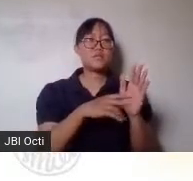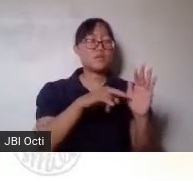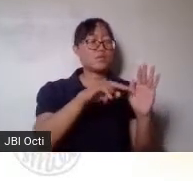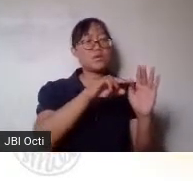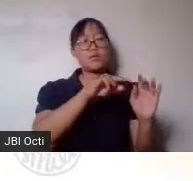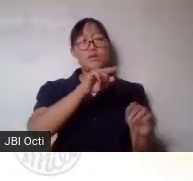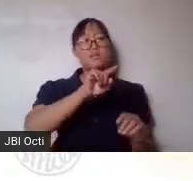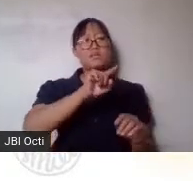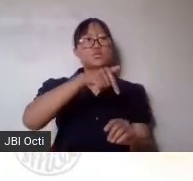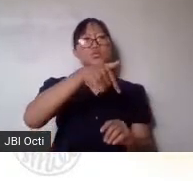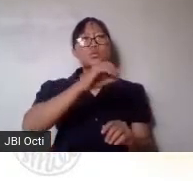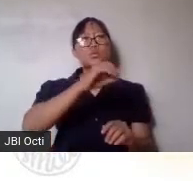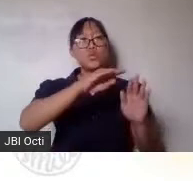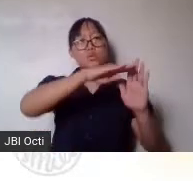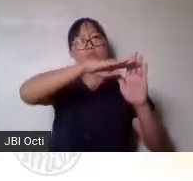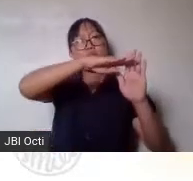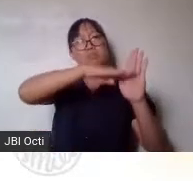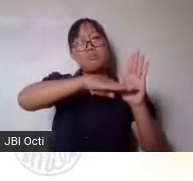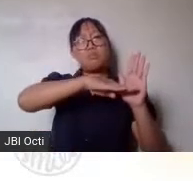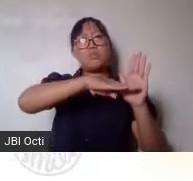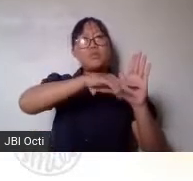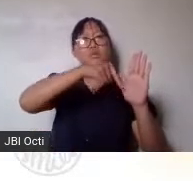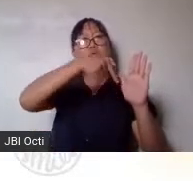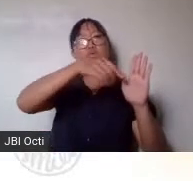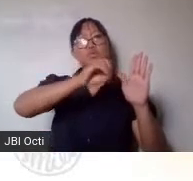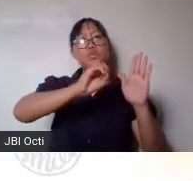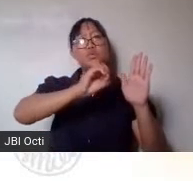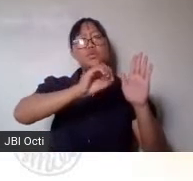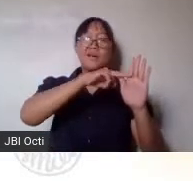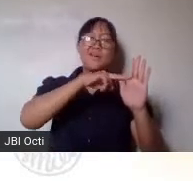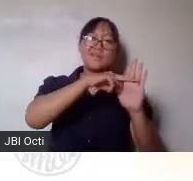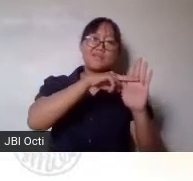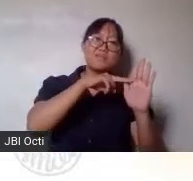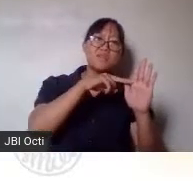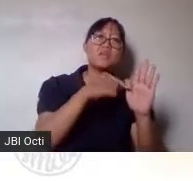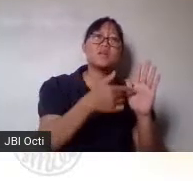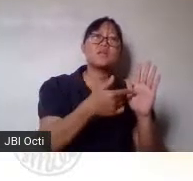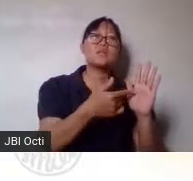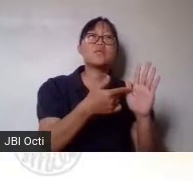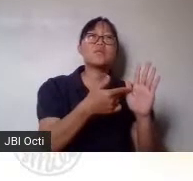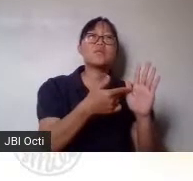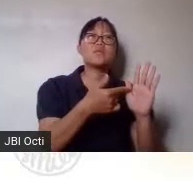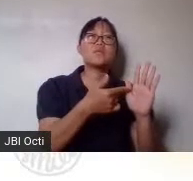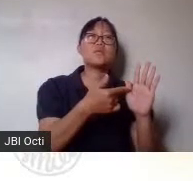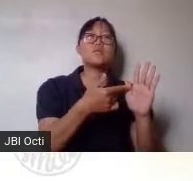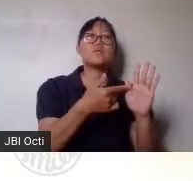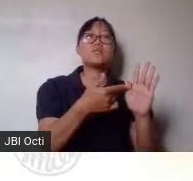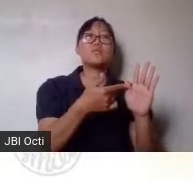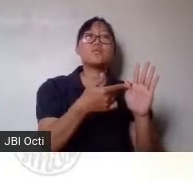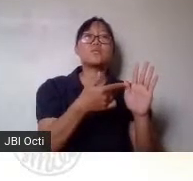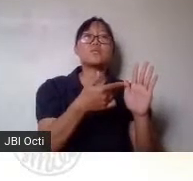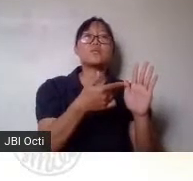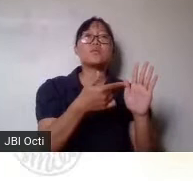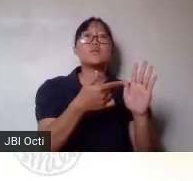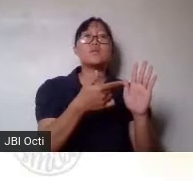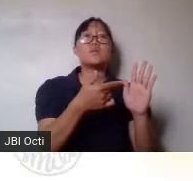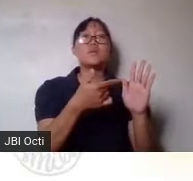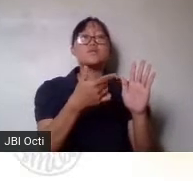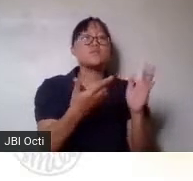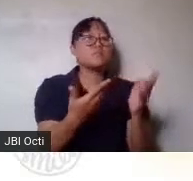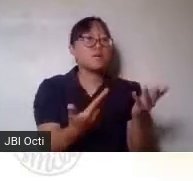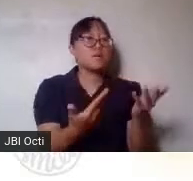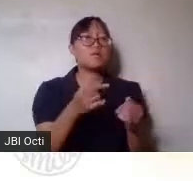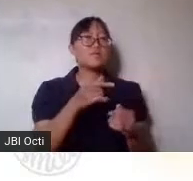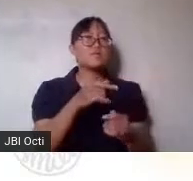karena intervensi yang dilakukan saat sekarang sebetulnya sudah juga memperhatikan hal-hal yang aspeknya ke arah